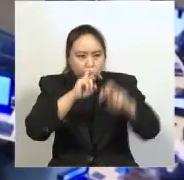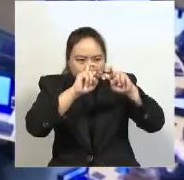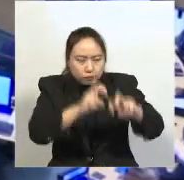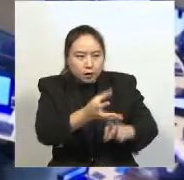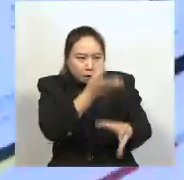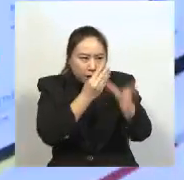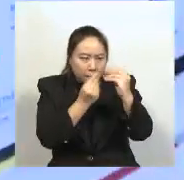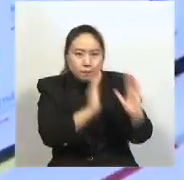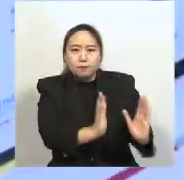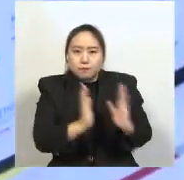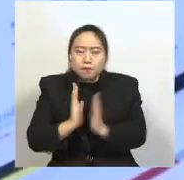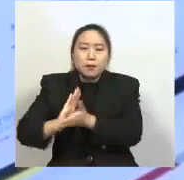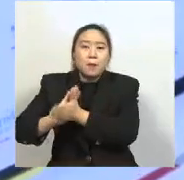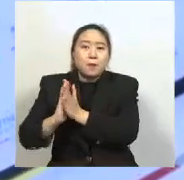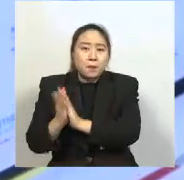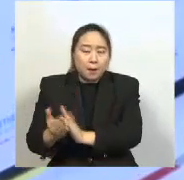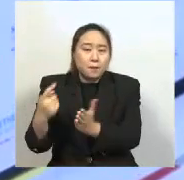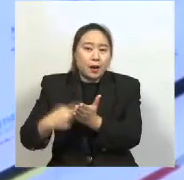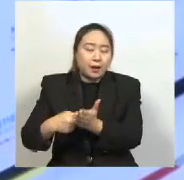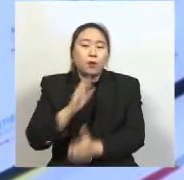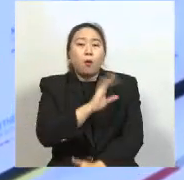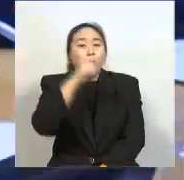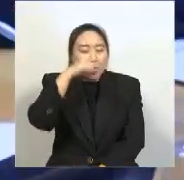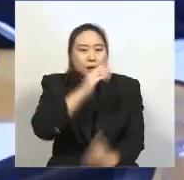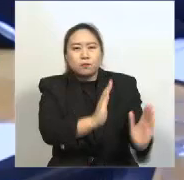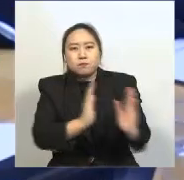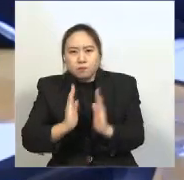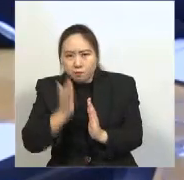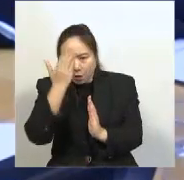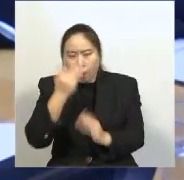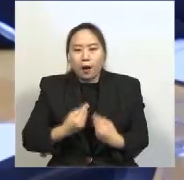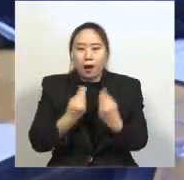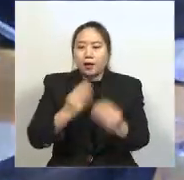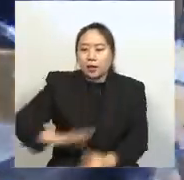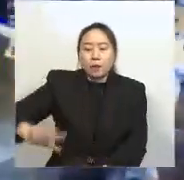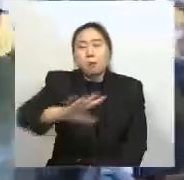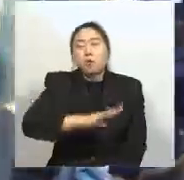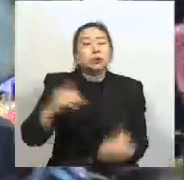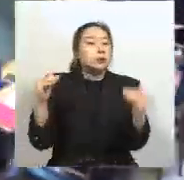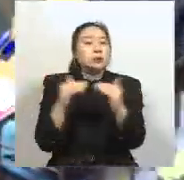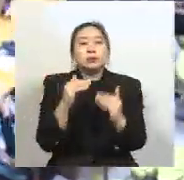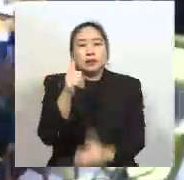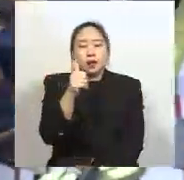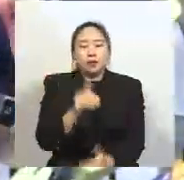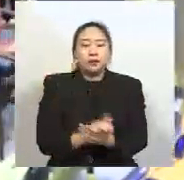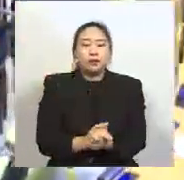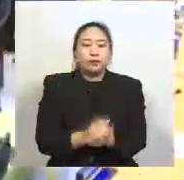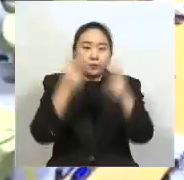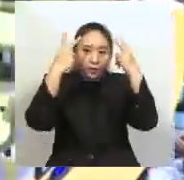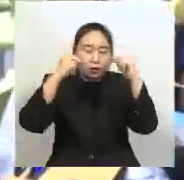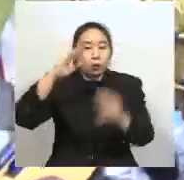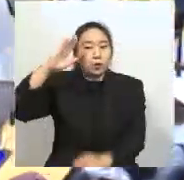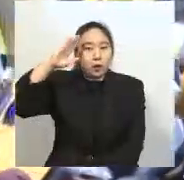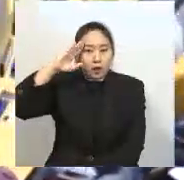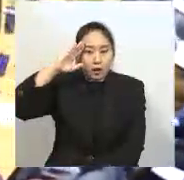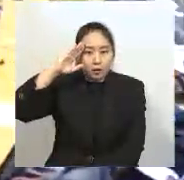ำไปปรับใช้หลักประกันสุขภาพทั่วหน้าของไทยเพราะทำให้ทุกคนมีสิทธิ์เข้าถึงพลเอกประยุทธ์จันทร์โอชานาย